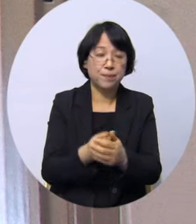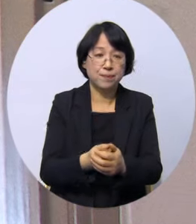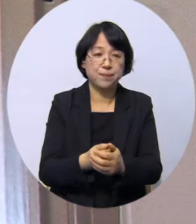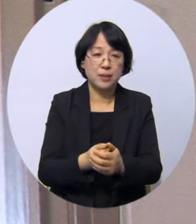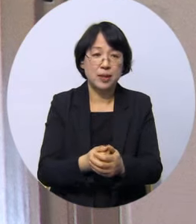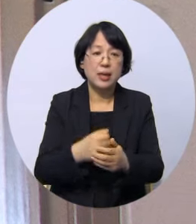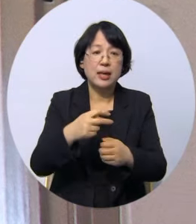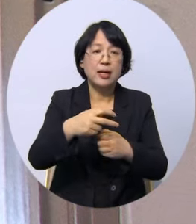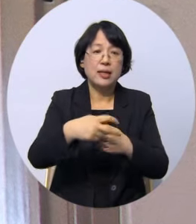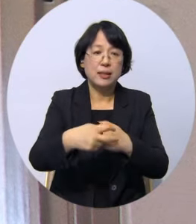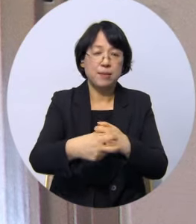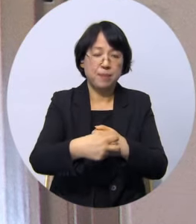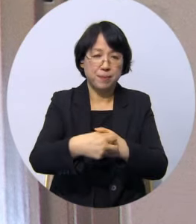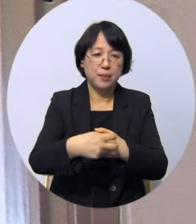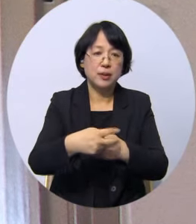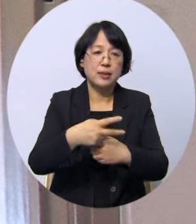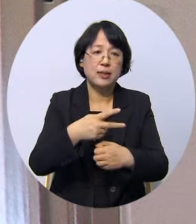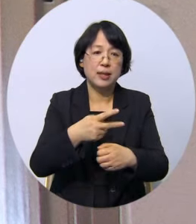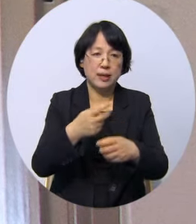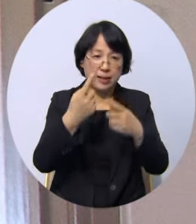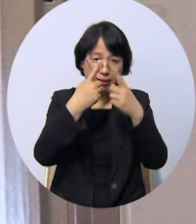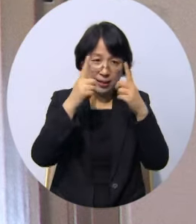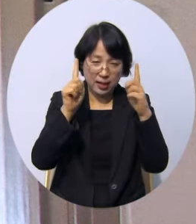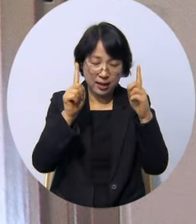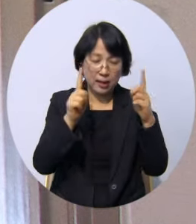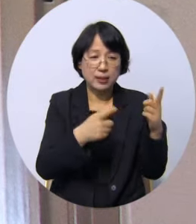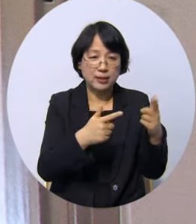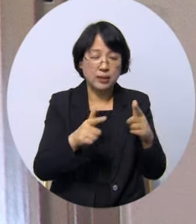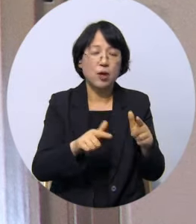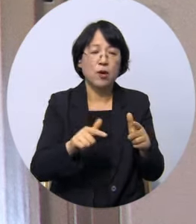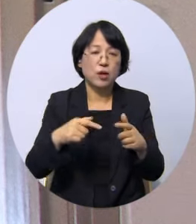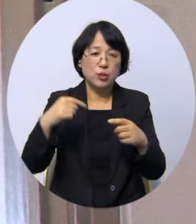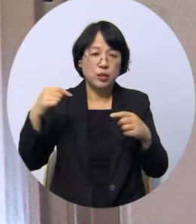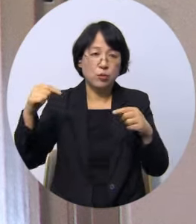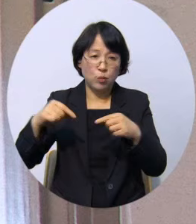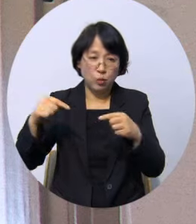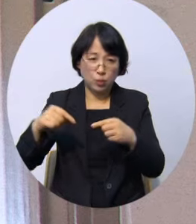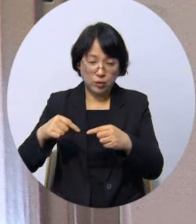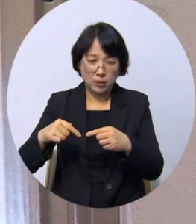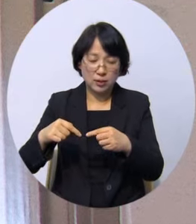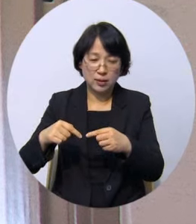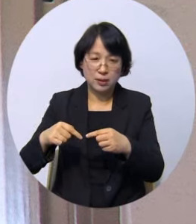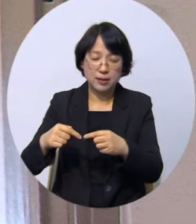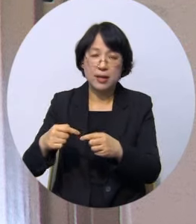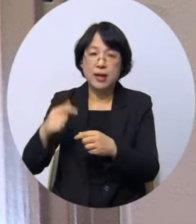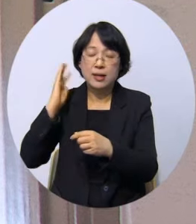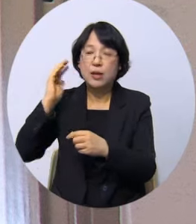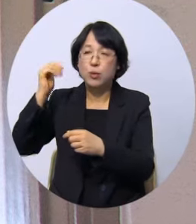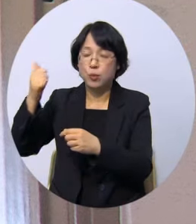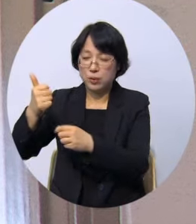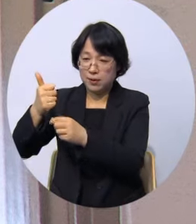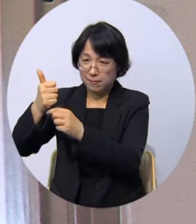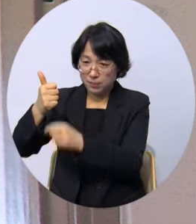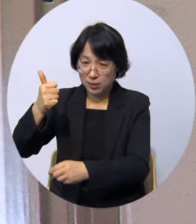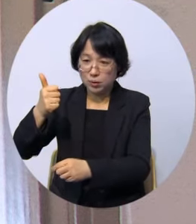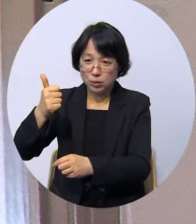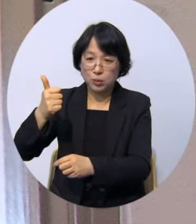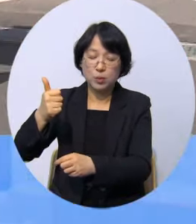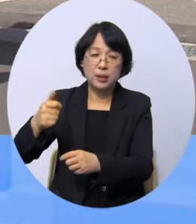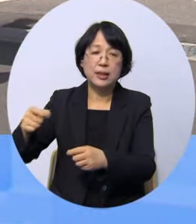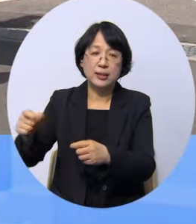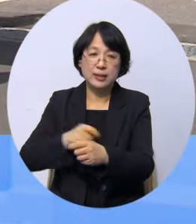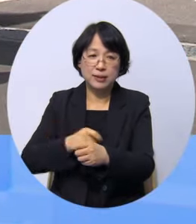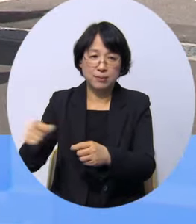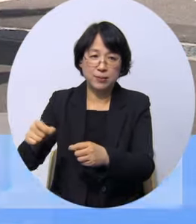의료개혁 과제를 본격적으로 논의하기 위한 대통령 직속 특위요이 의료개혁 특위 준비 특별